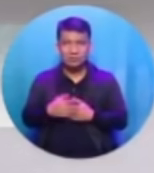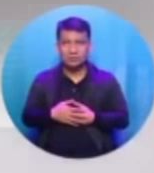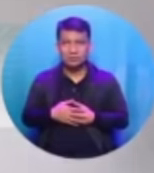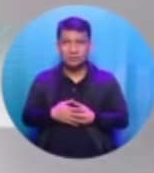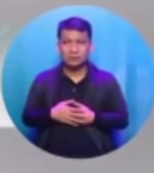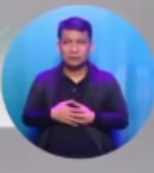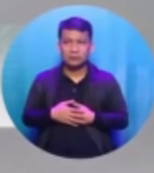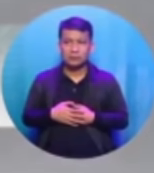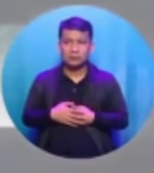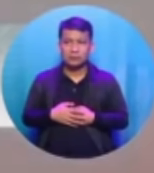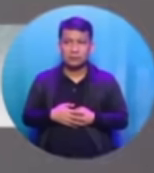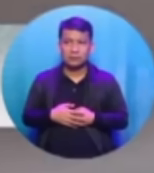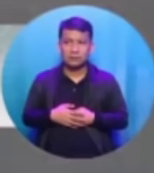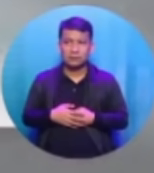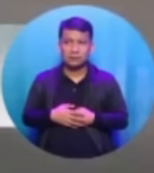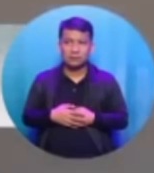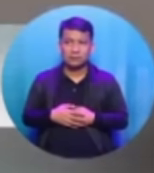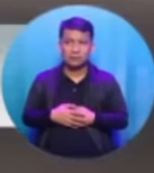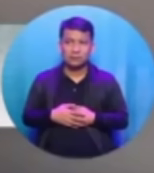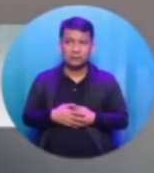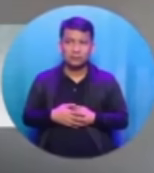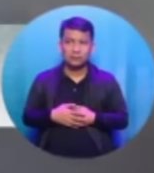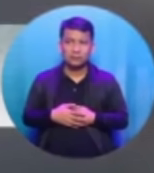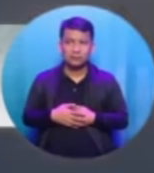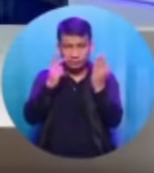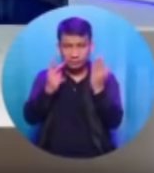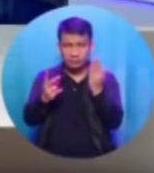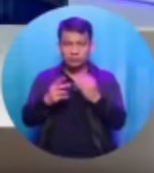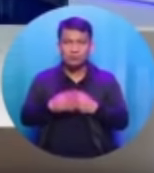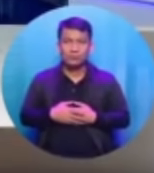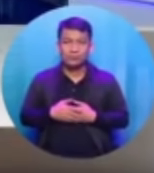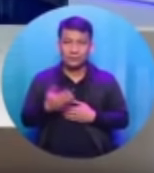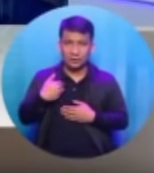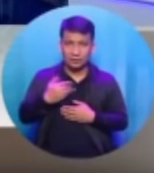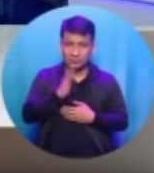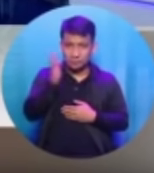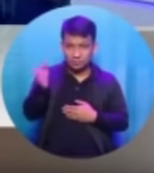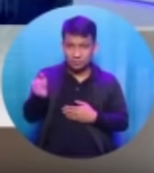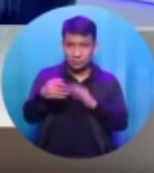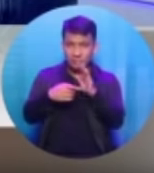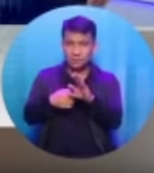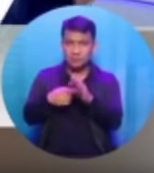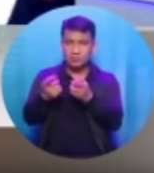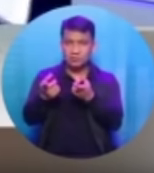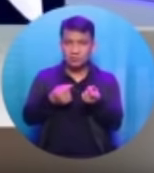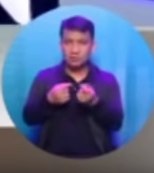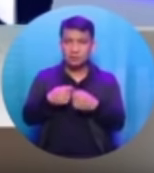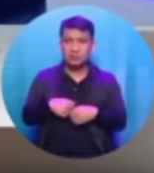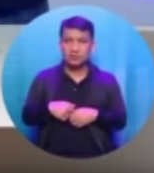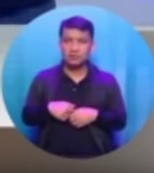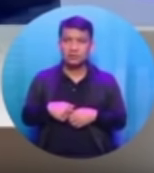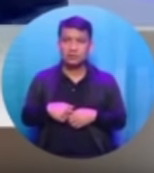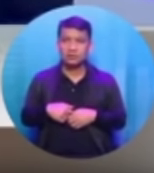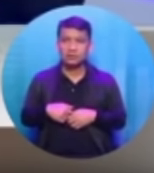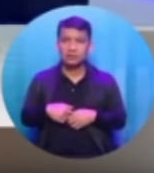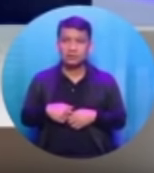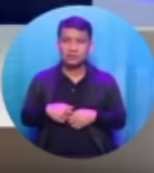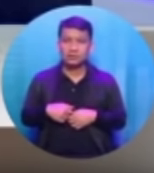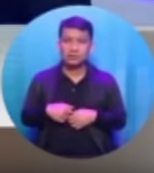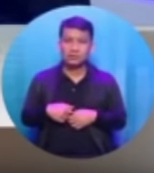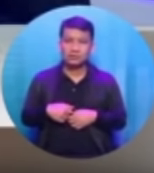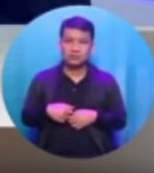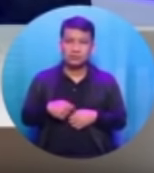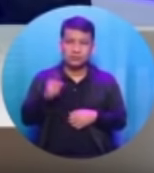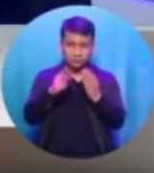sir, ngayon din po, sir, ipapacheck ko po ulit yan. Kapuntaan ko po dun sa, sa mga inspector po natin. Ngayon, sir,